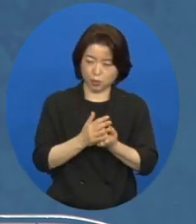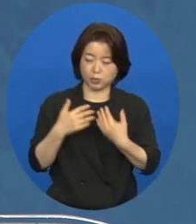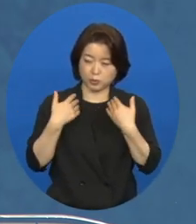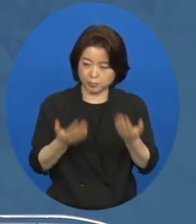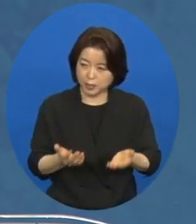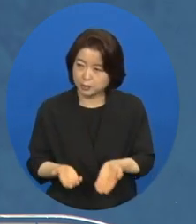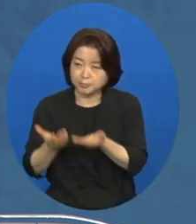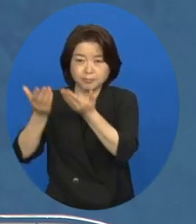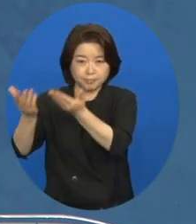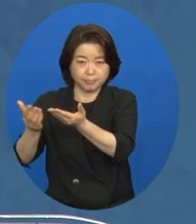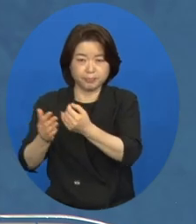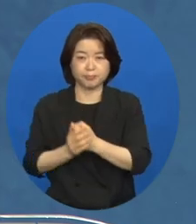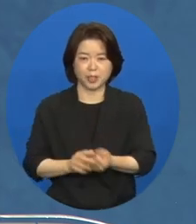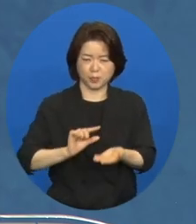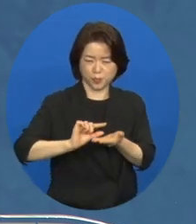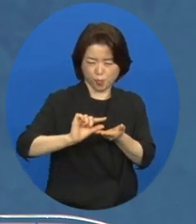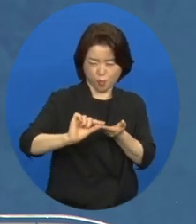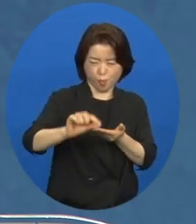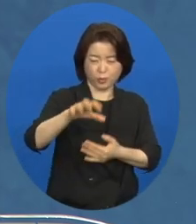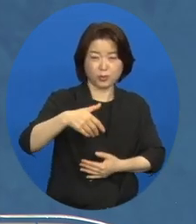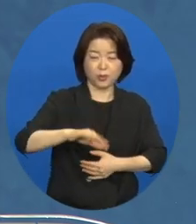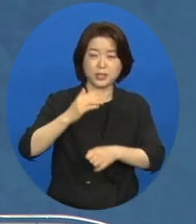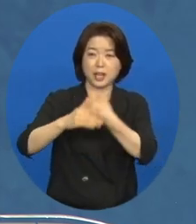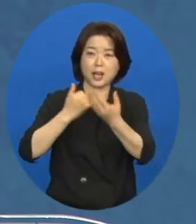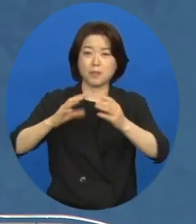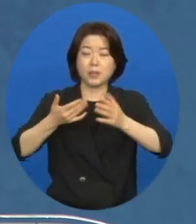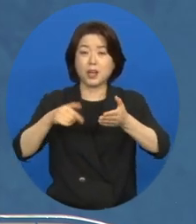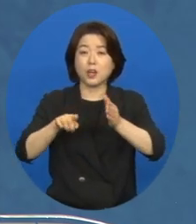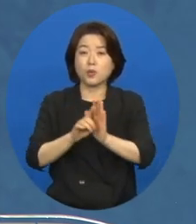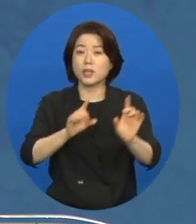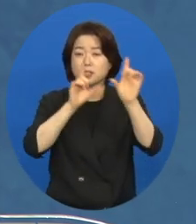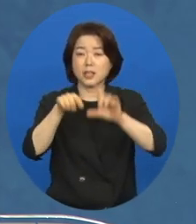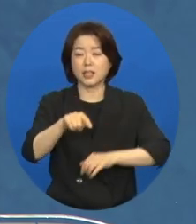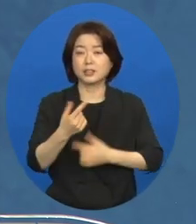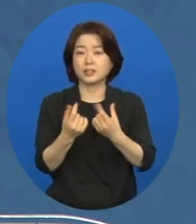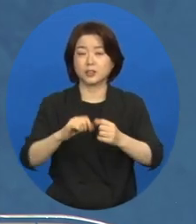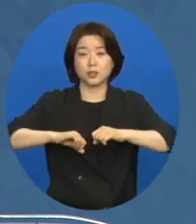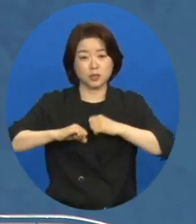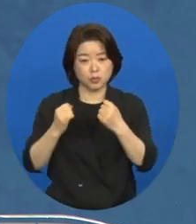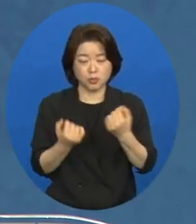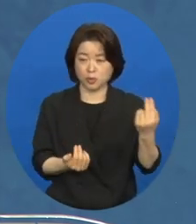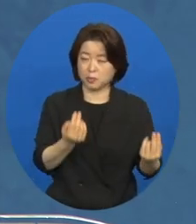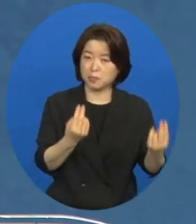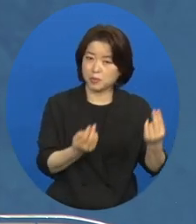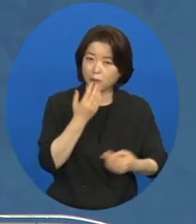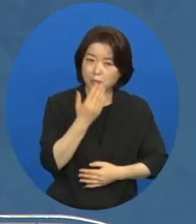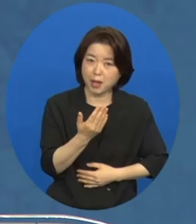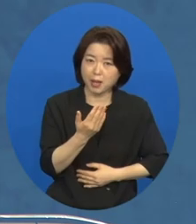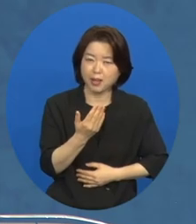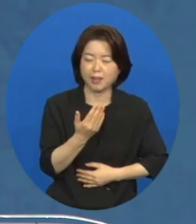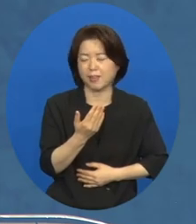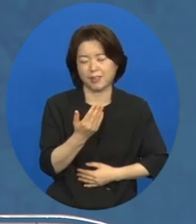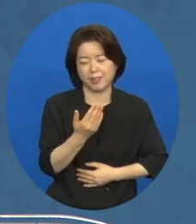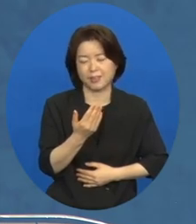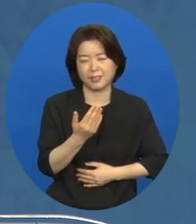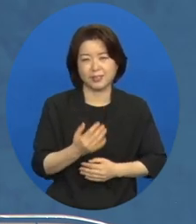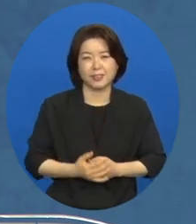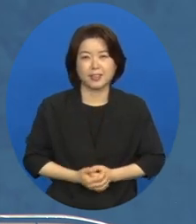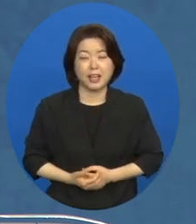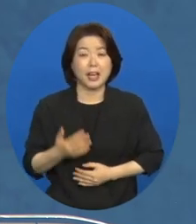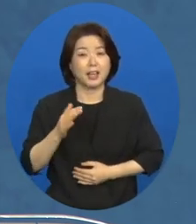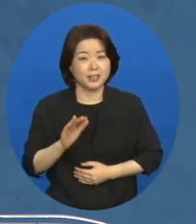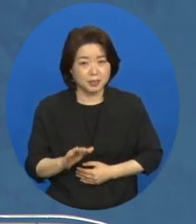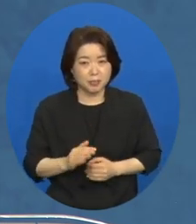내어드리고 오지로 가서 하나님 나라를 위하여 사는 그런 순종과 어디 비교할 수 있겠습니까?